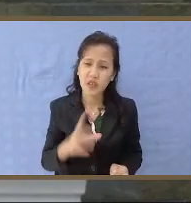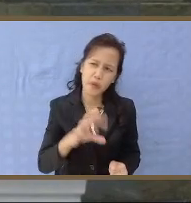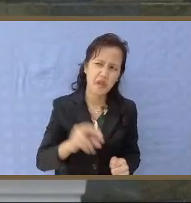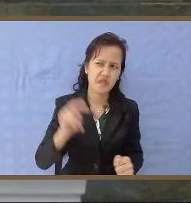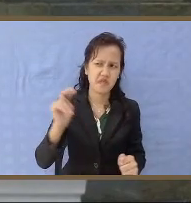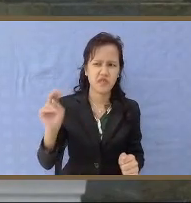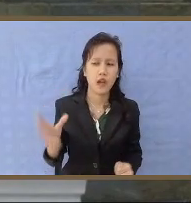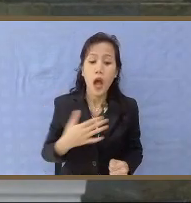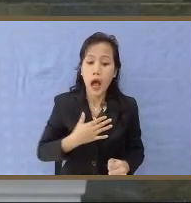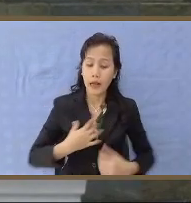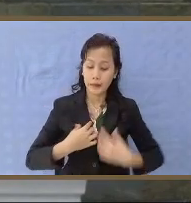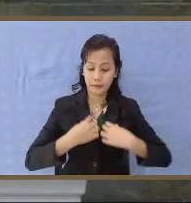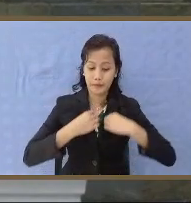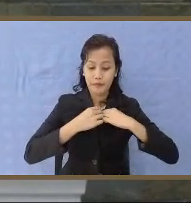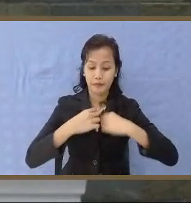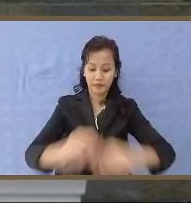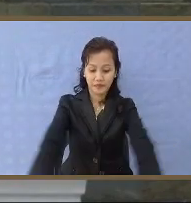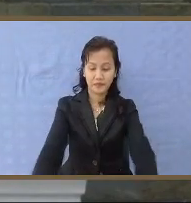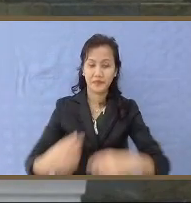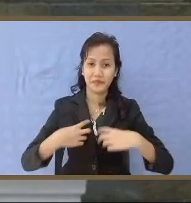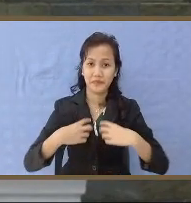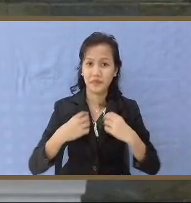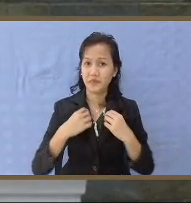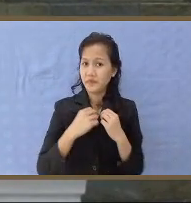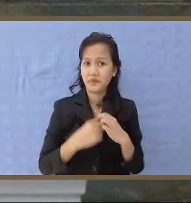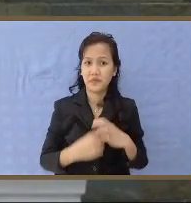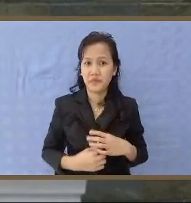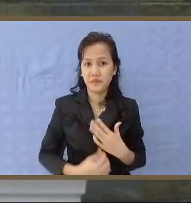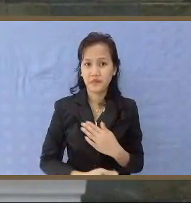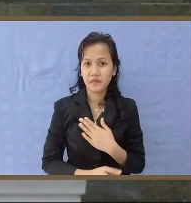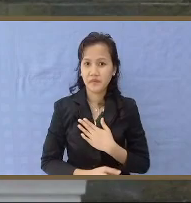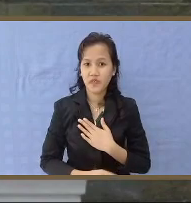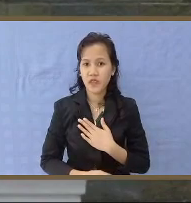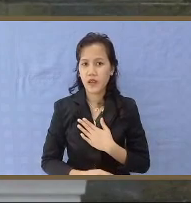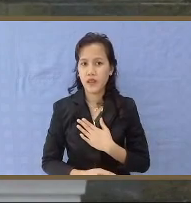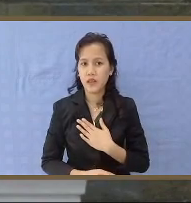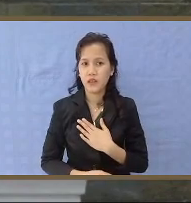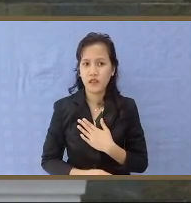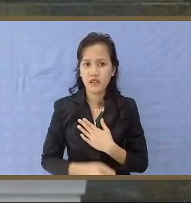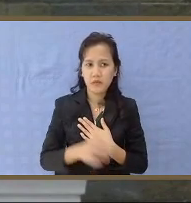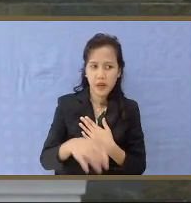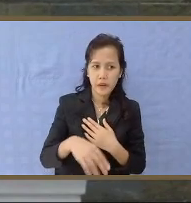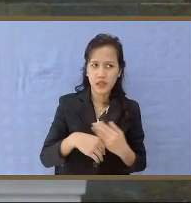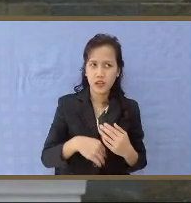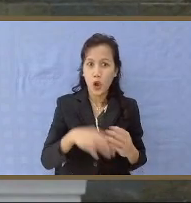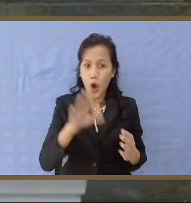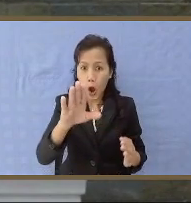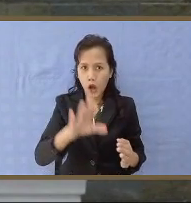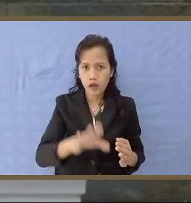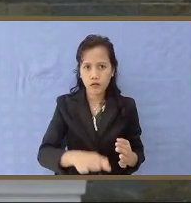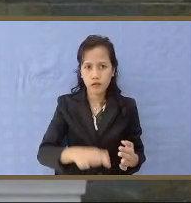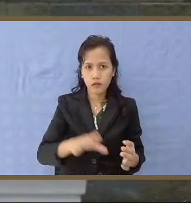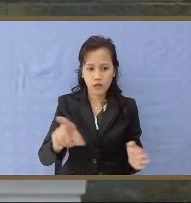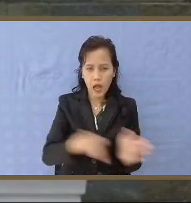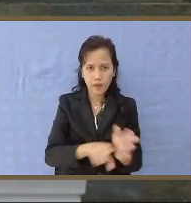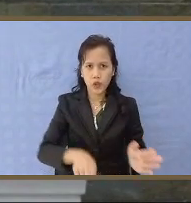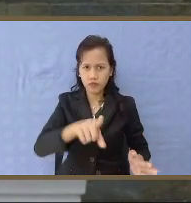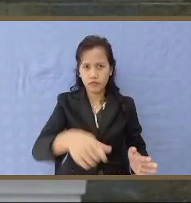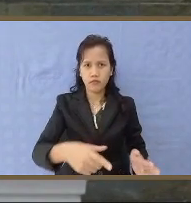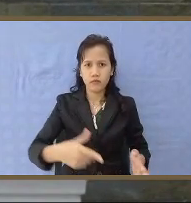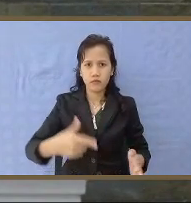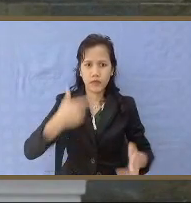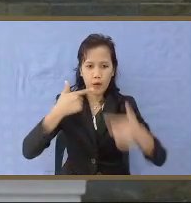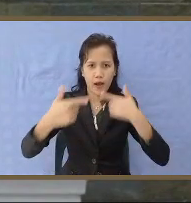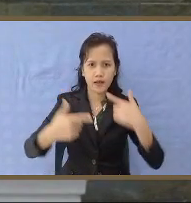kinakailangan formal ang lahat. You know, I'm talking about na yung para bang bawal tumawa, bawal ngumiti, kinakailangan lahat